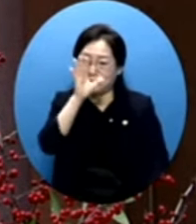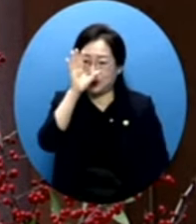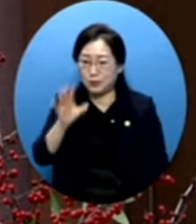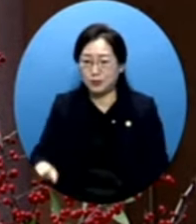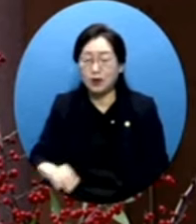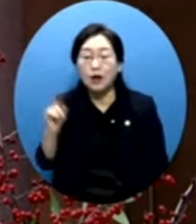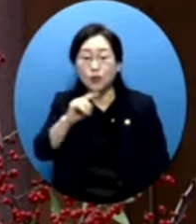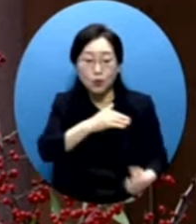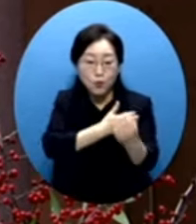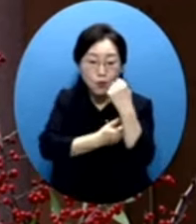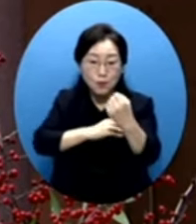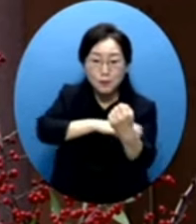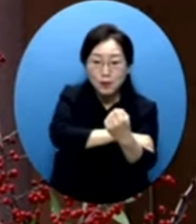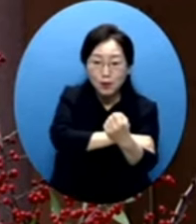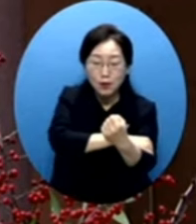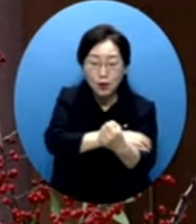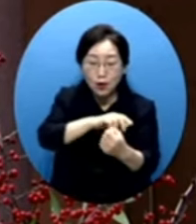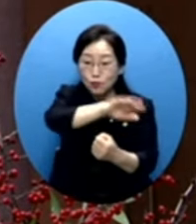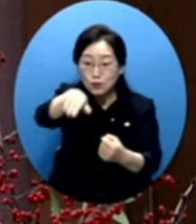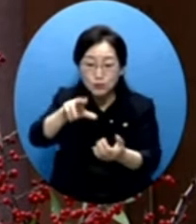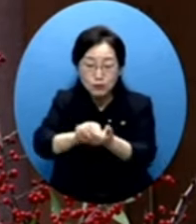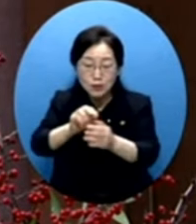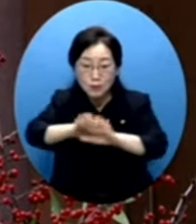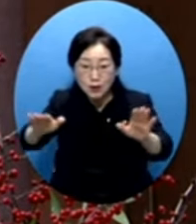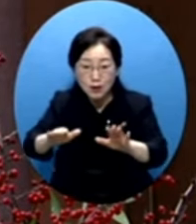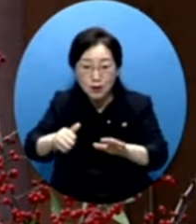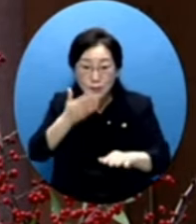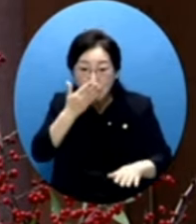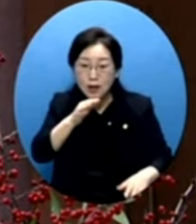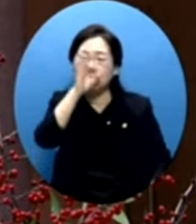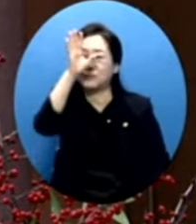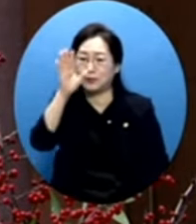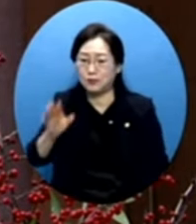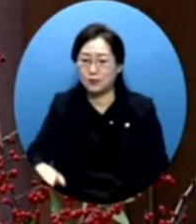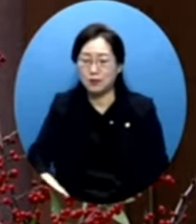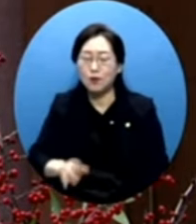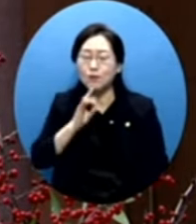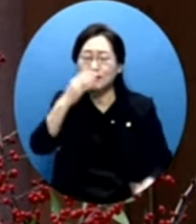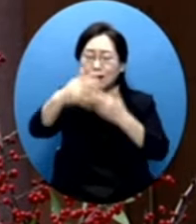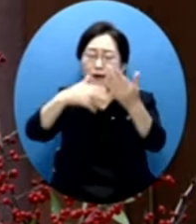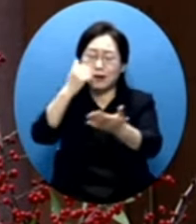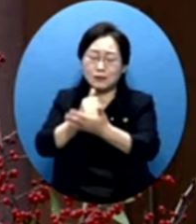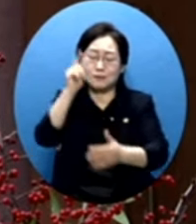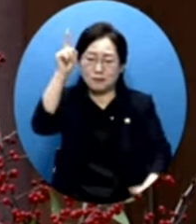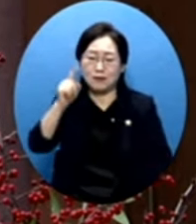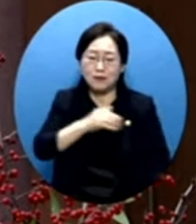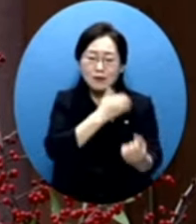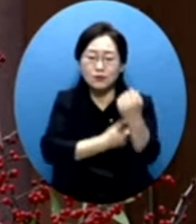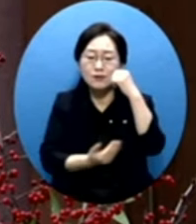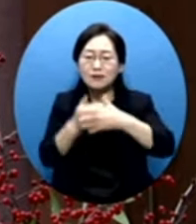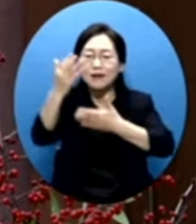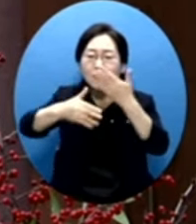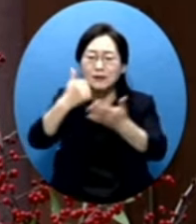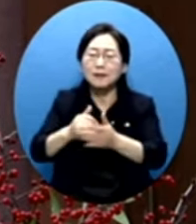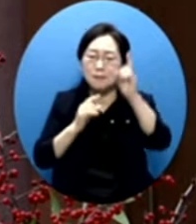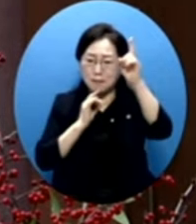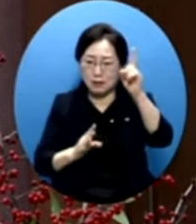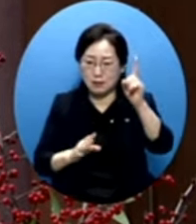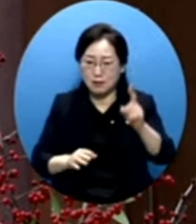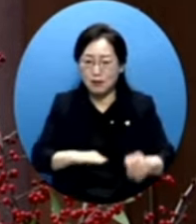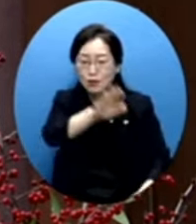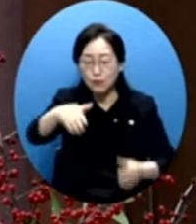어떤 권력자가 우리를 문제에서 해결해 주지 못합니다 오직 만군의 여의 하나님만이 전하자 하나님만이 우리를 모든